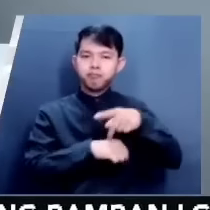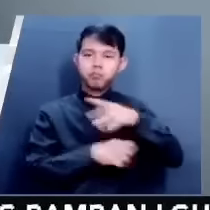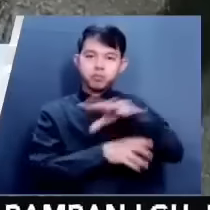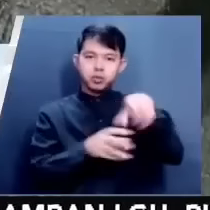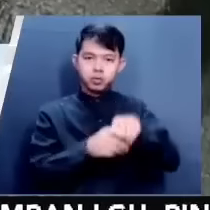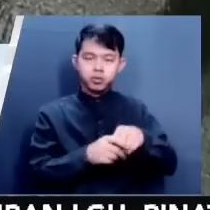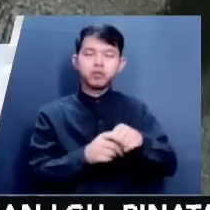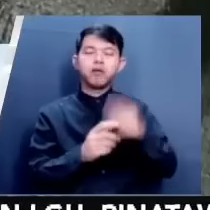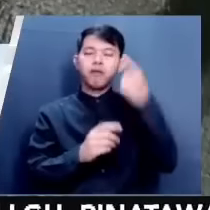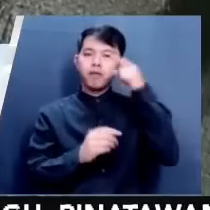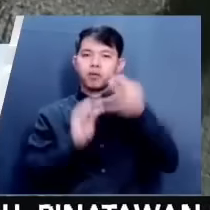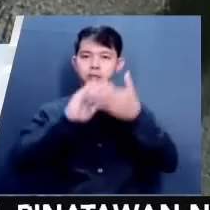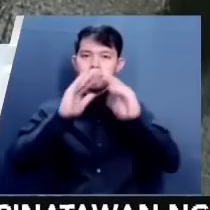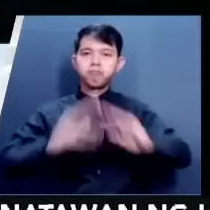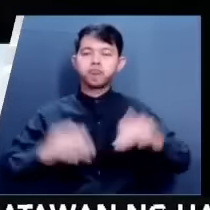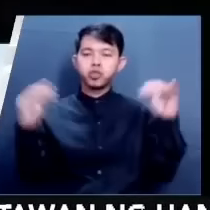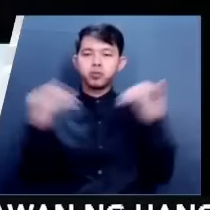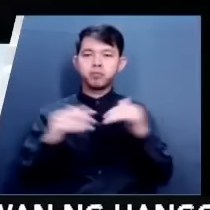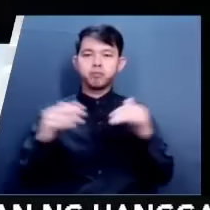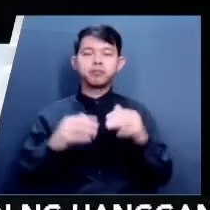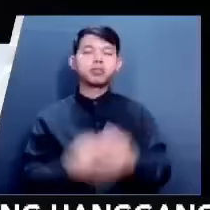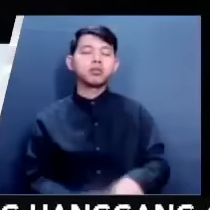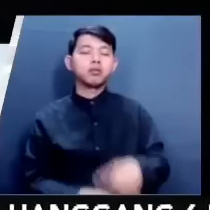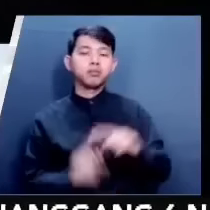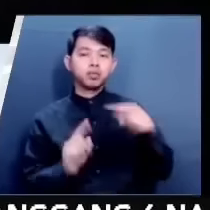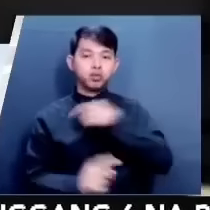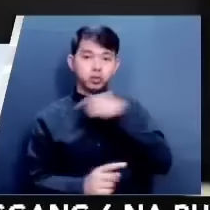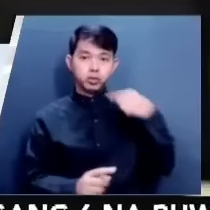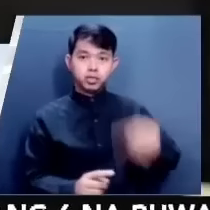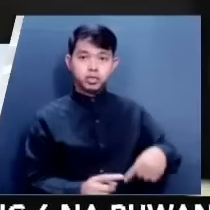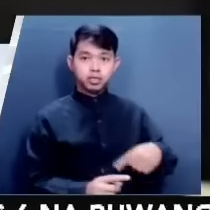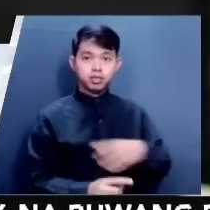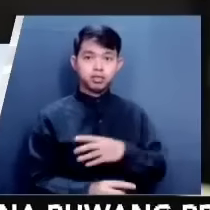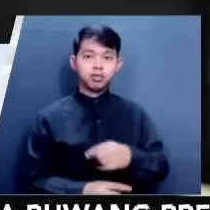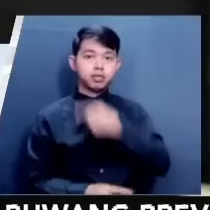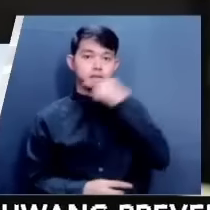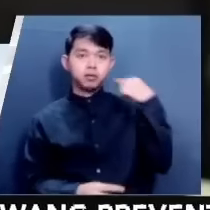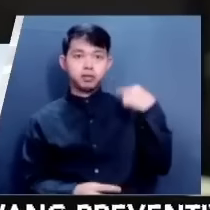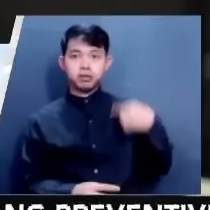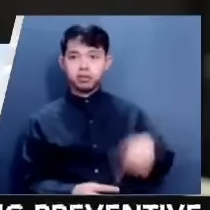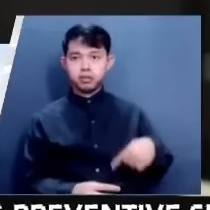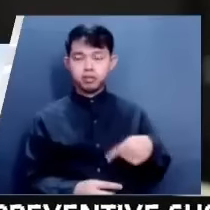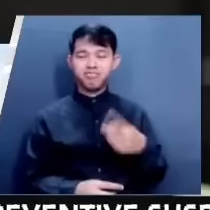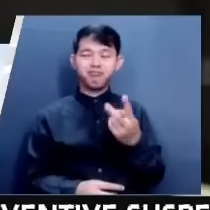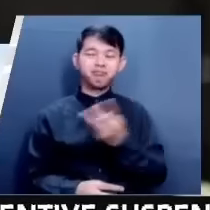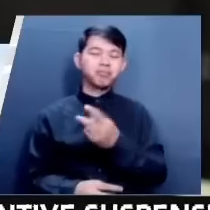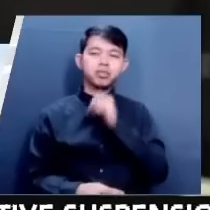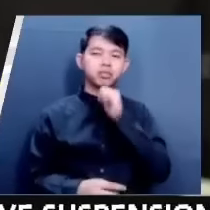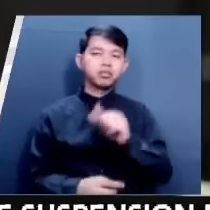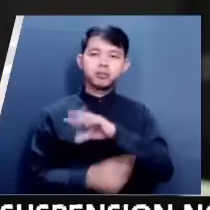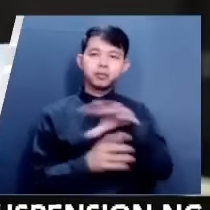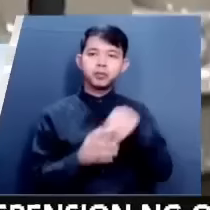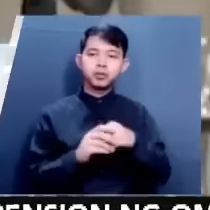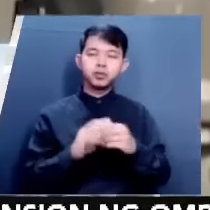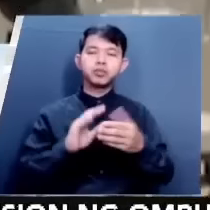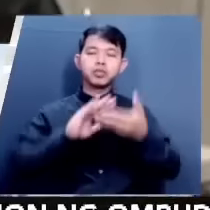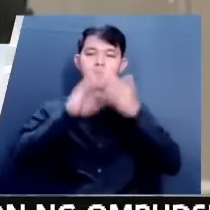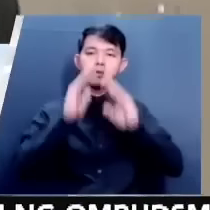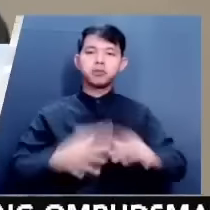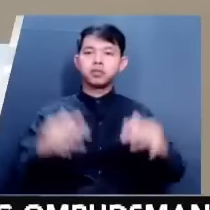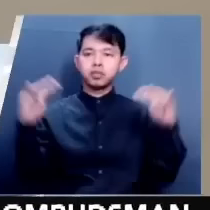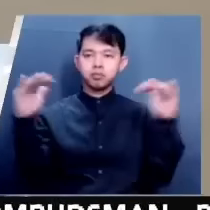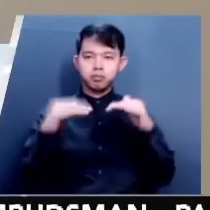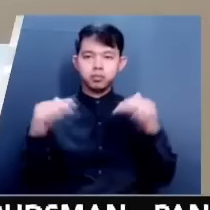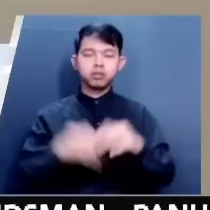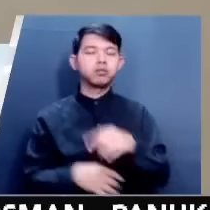China na kilalang kaalyado ng Russia, nagdeklarang hindi dadalo. Sa panayam ng GMA Integrated News, sinabi ni Zelensky